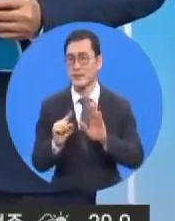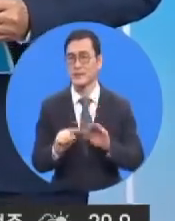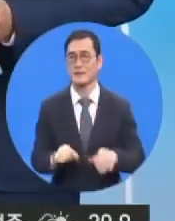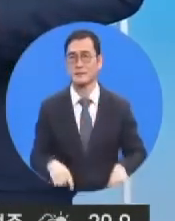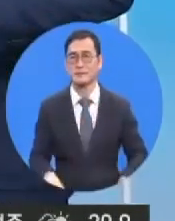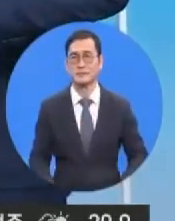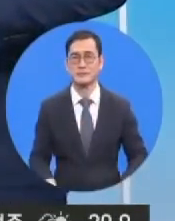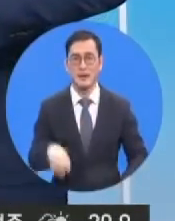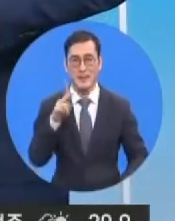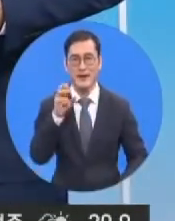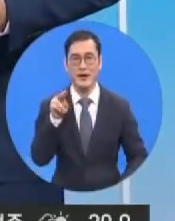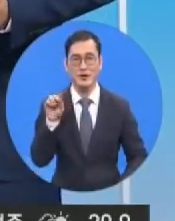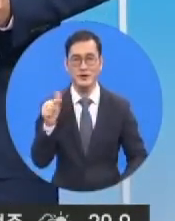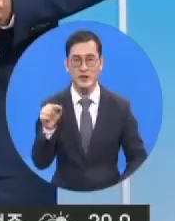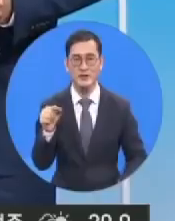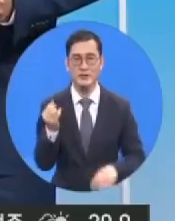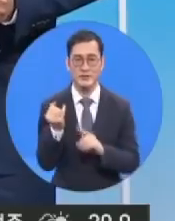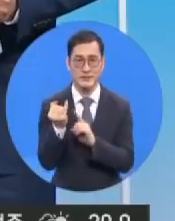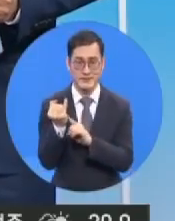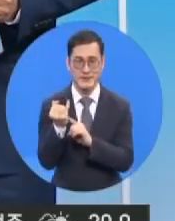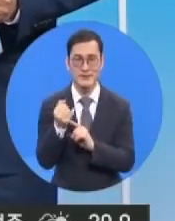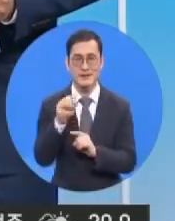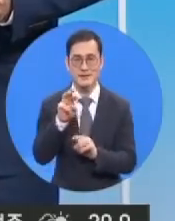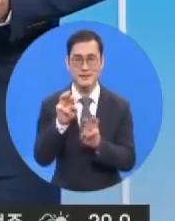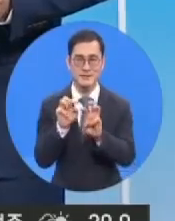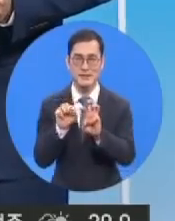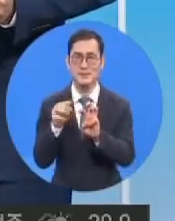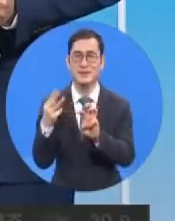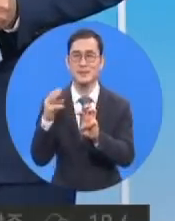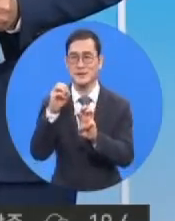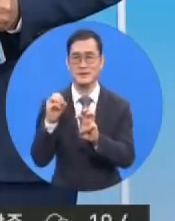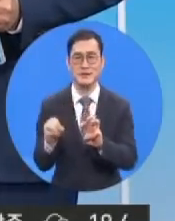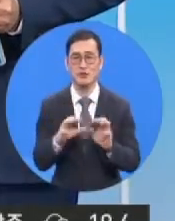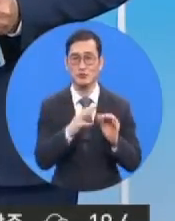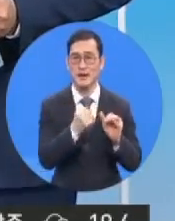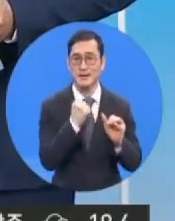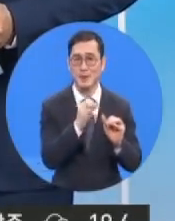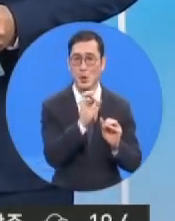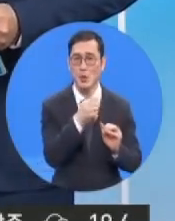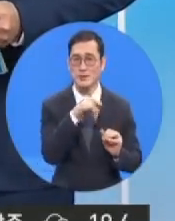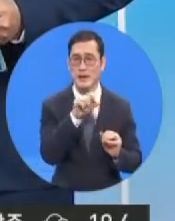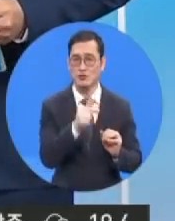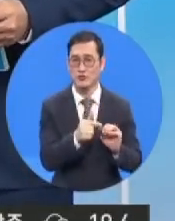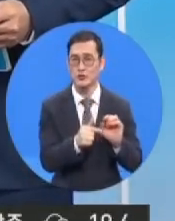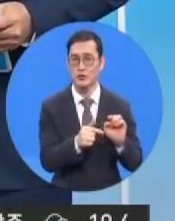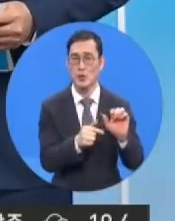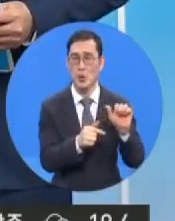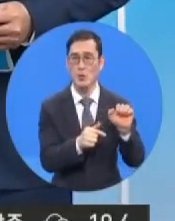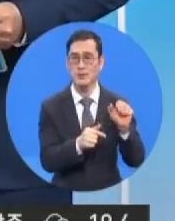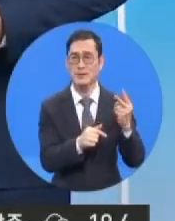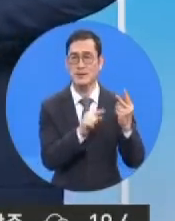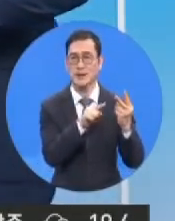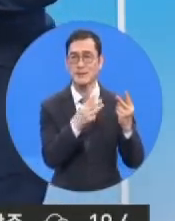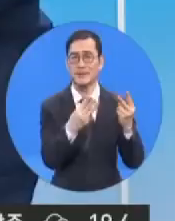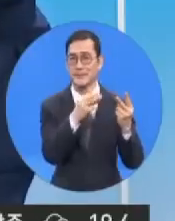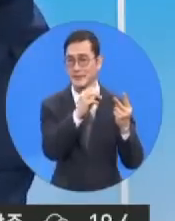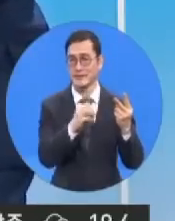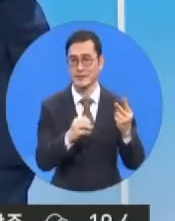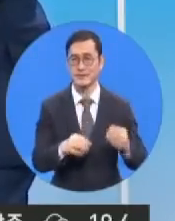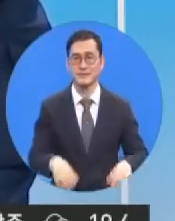후보가 30.3%, 그리고 국민의힘 오세훈 후보가 52.3%로 조사가